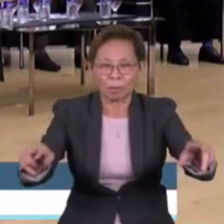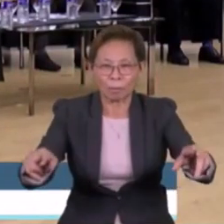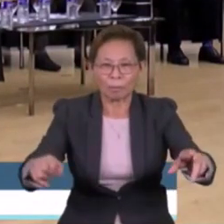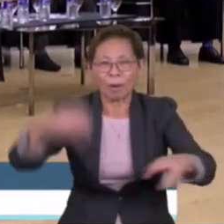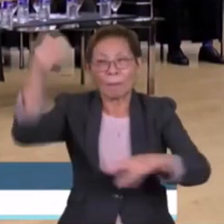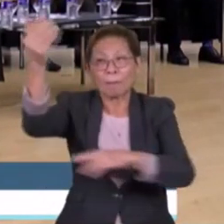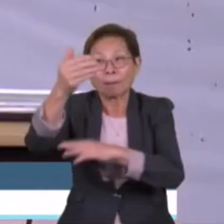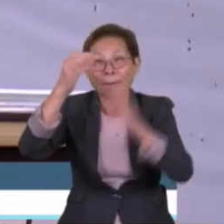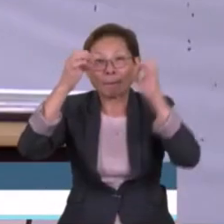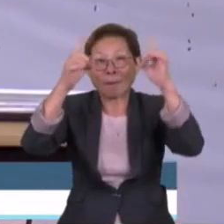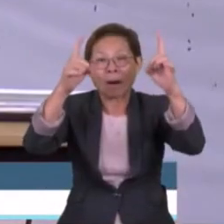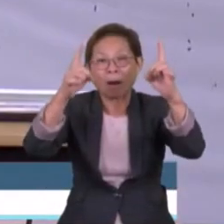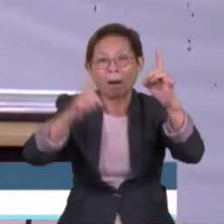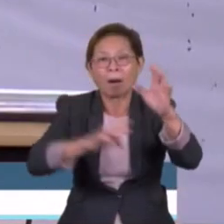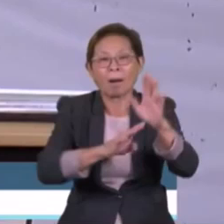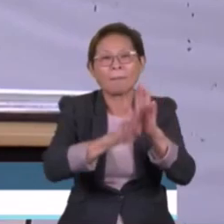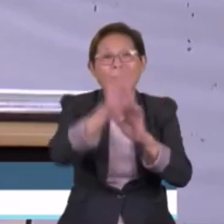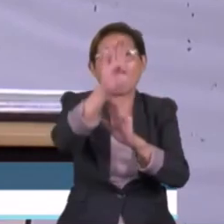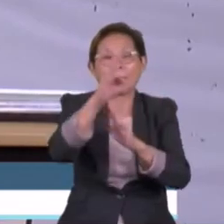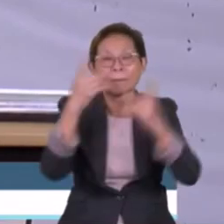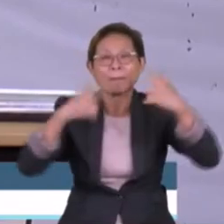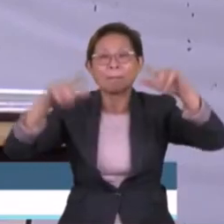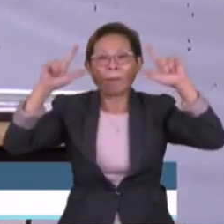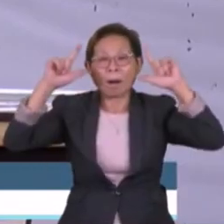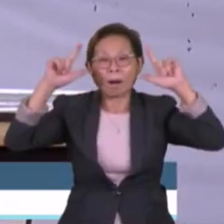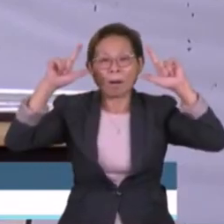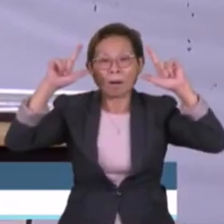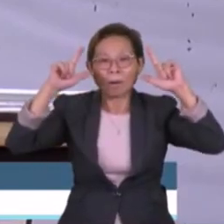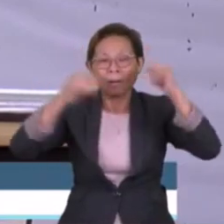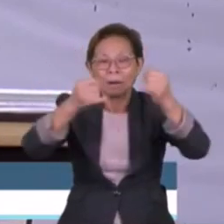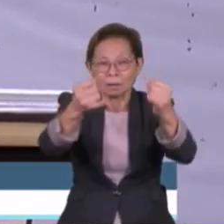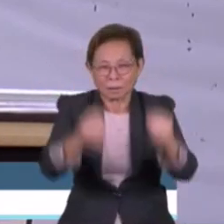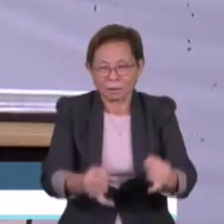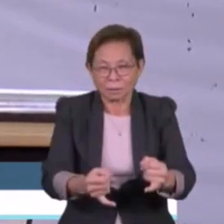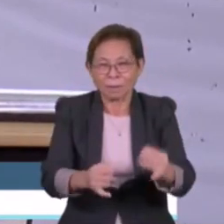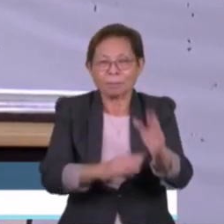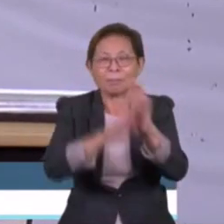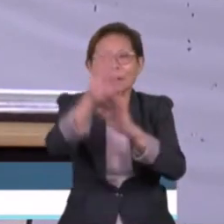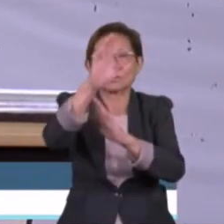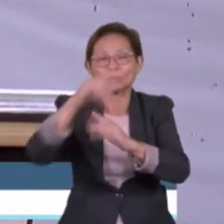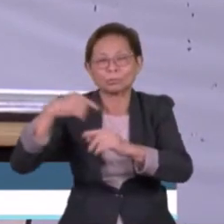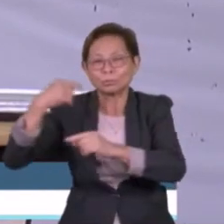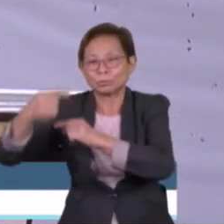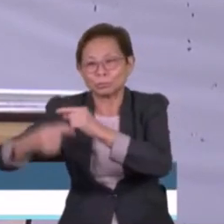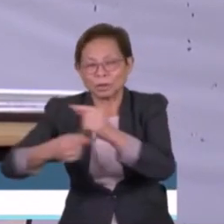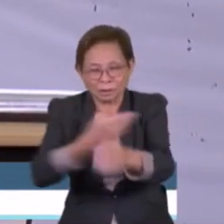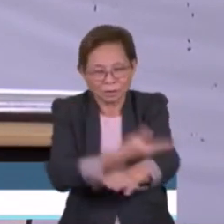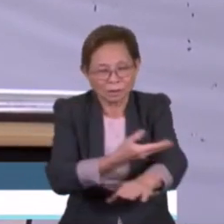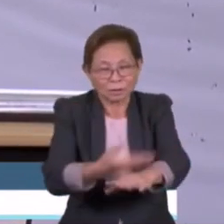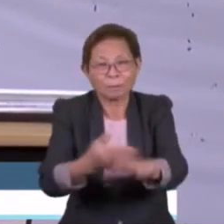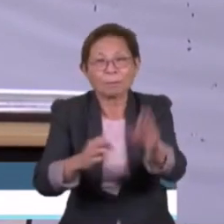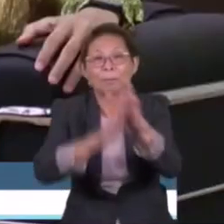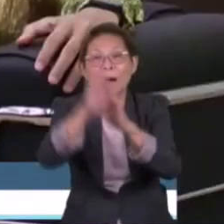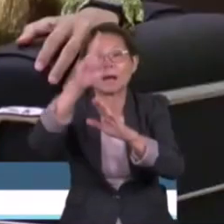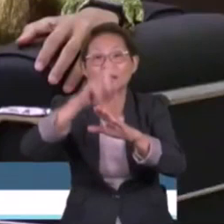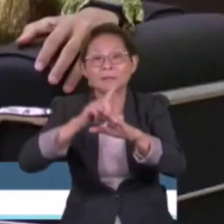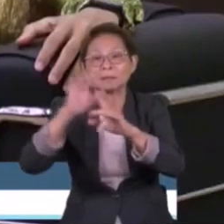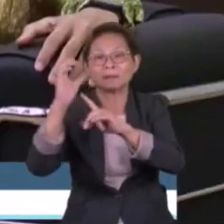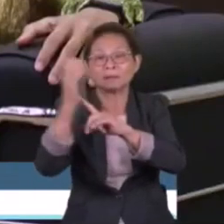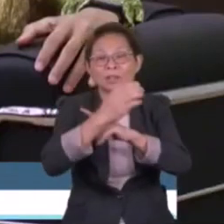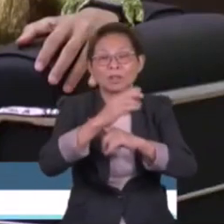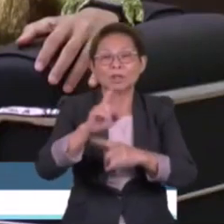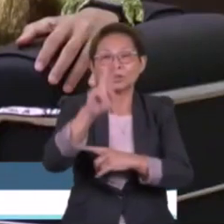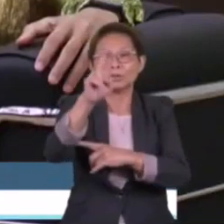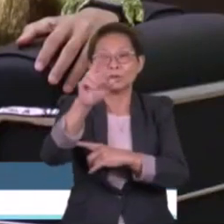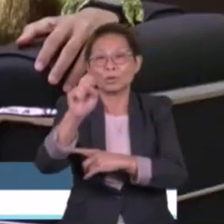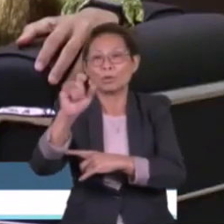merasmikan Seminar Pendidikan Madani Memertabatkan Karamah Insani Membangun Generasi Madani di Universiti Sains Islam